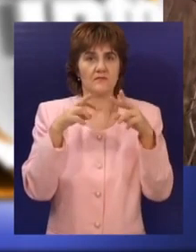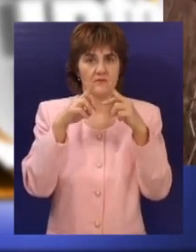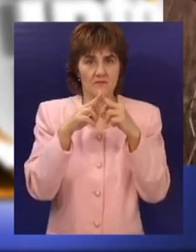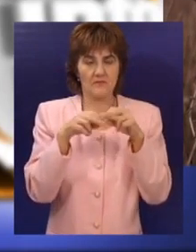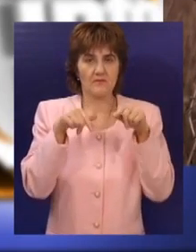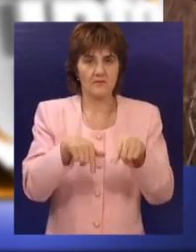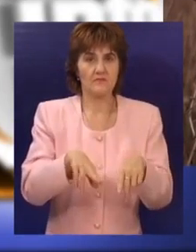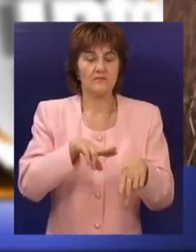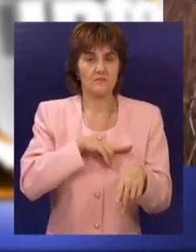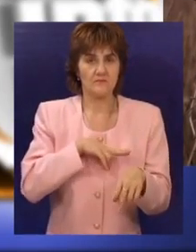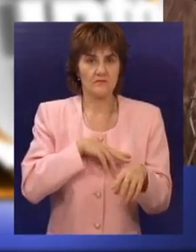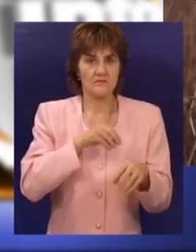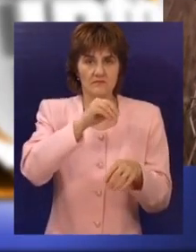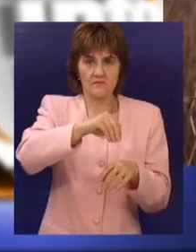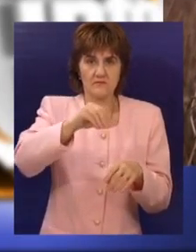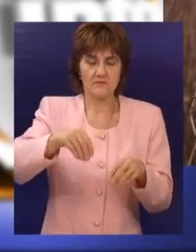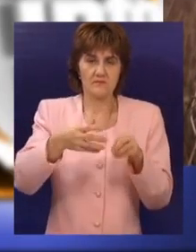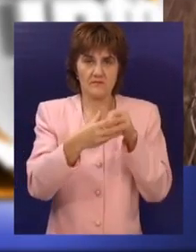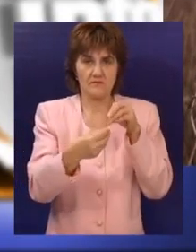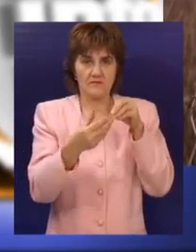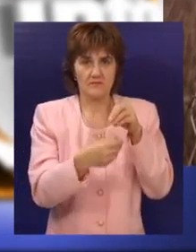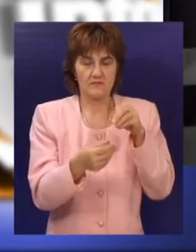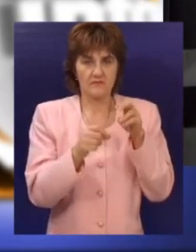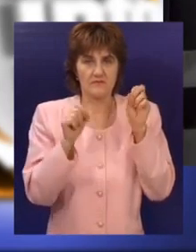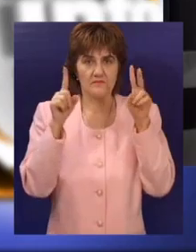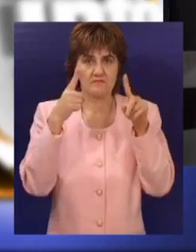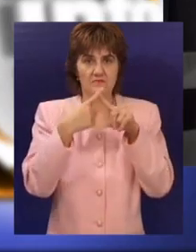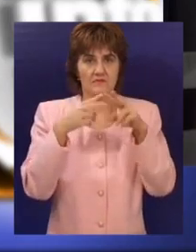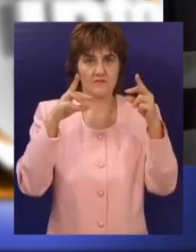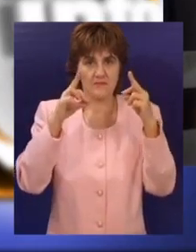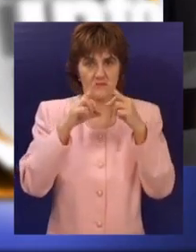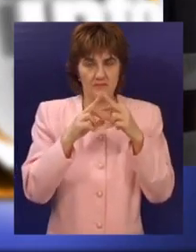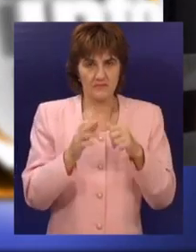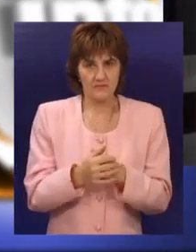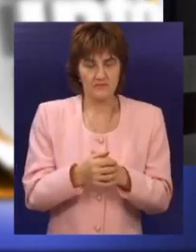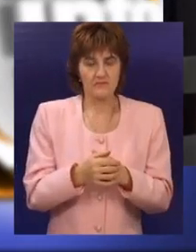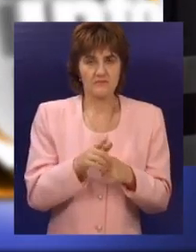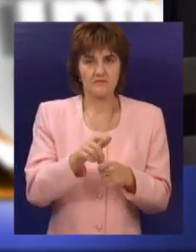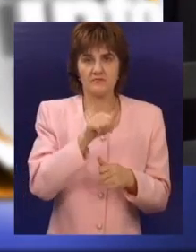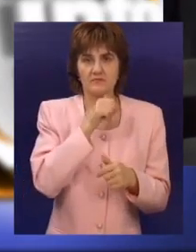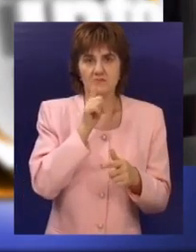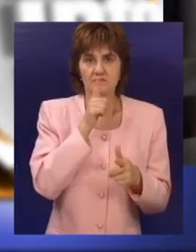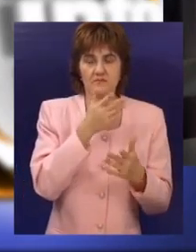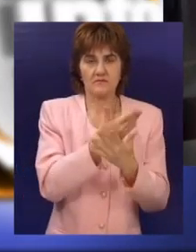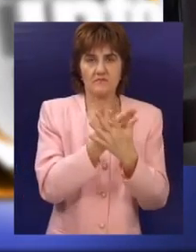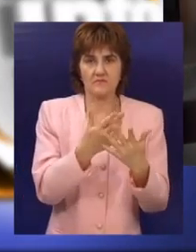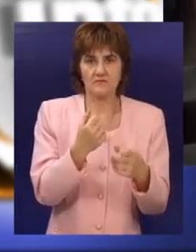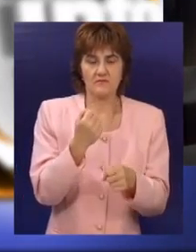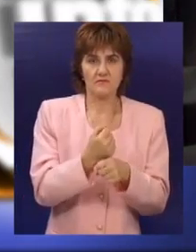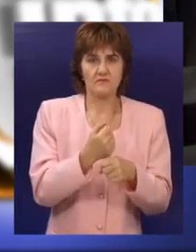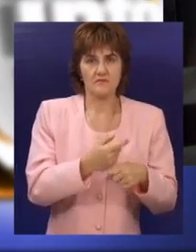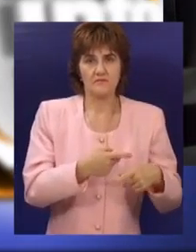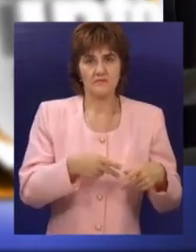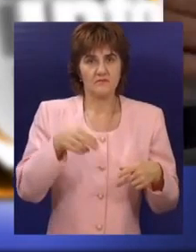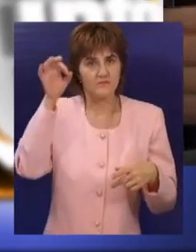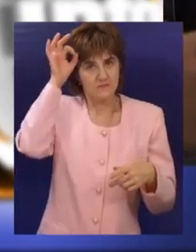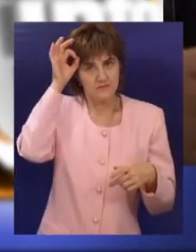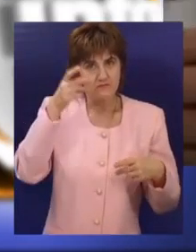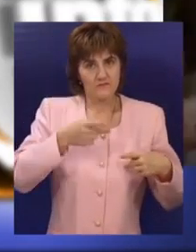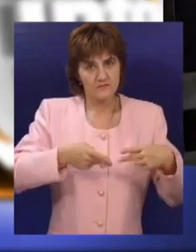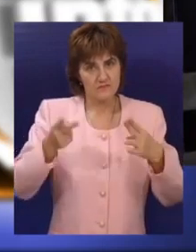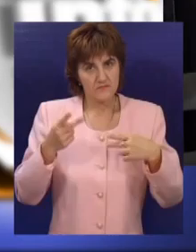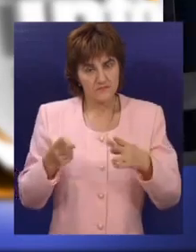sada zasađeno 17 hektara vinove loze. U vinariji je instalirana najsavremenija linija za proizvodnju vina iz Nemačke. I